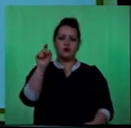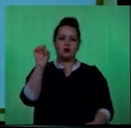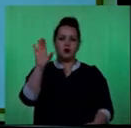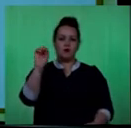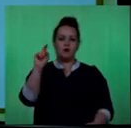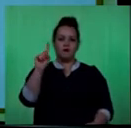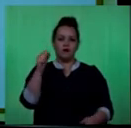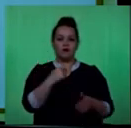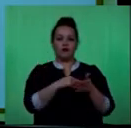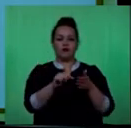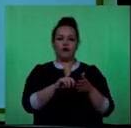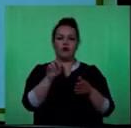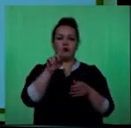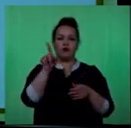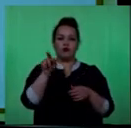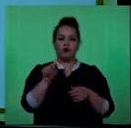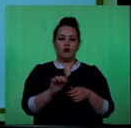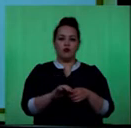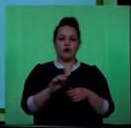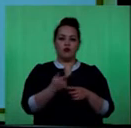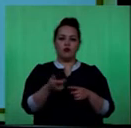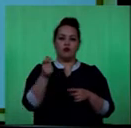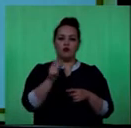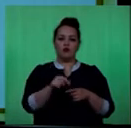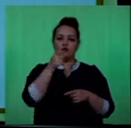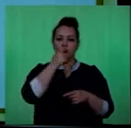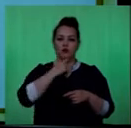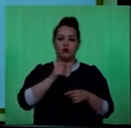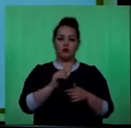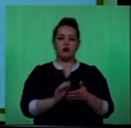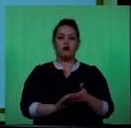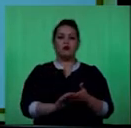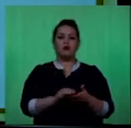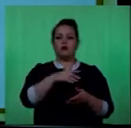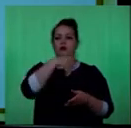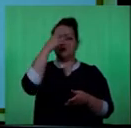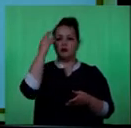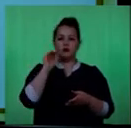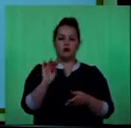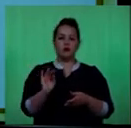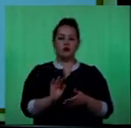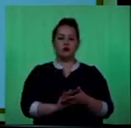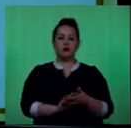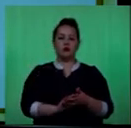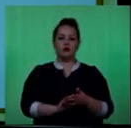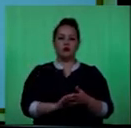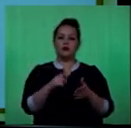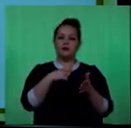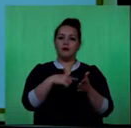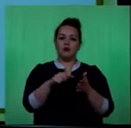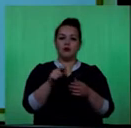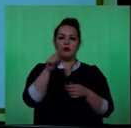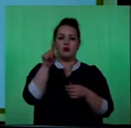выделяем приставки очень аккуратно не забудьте выделить